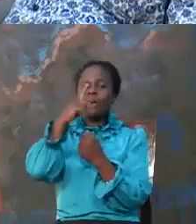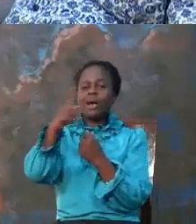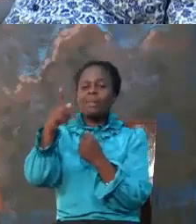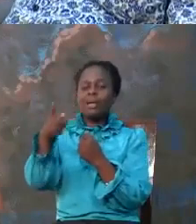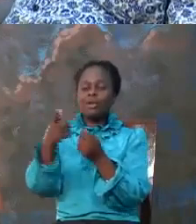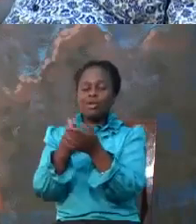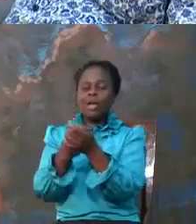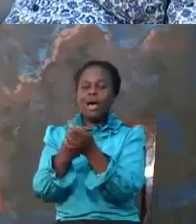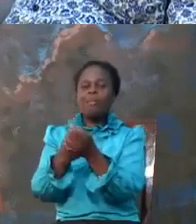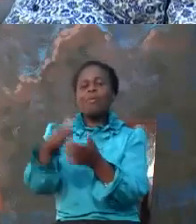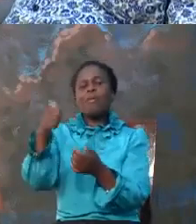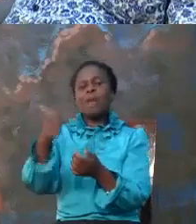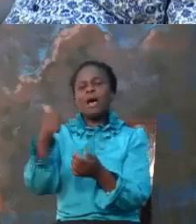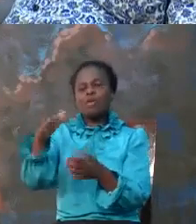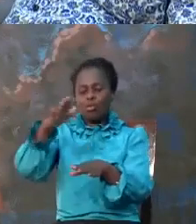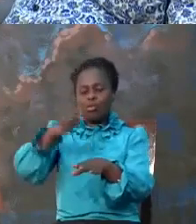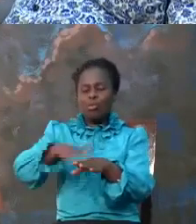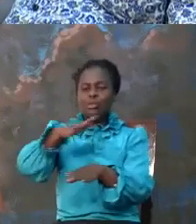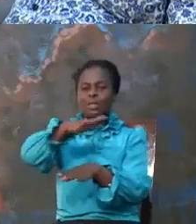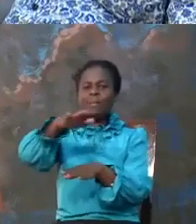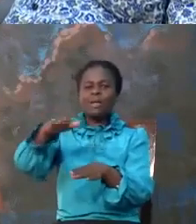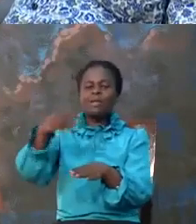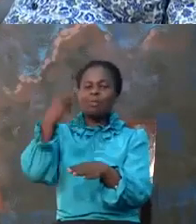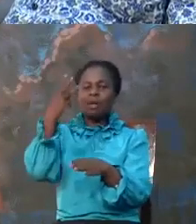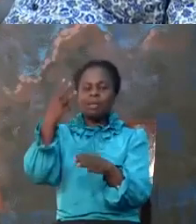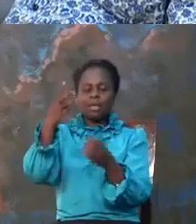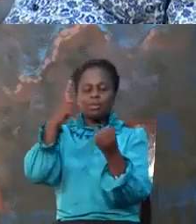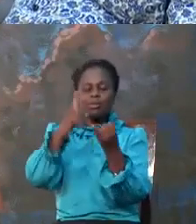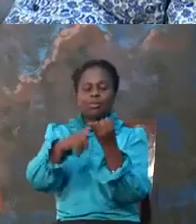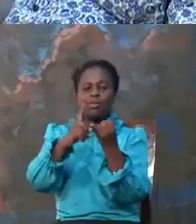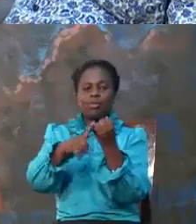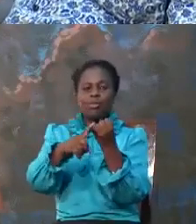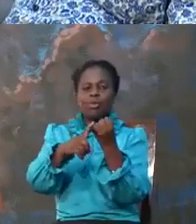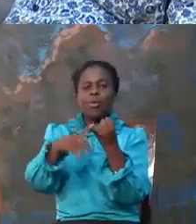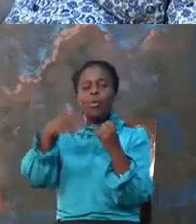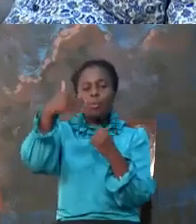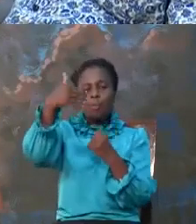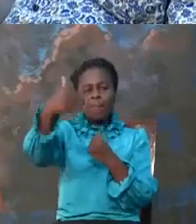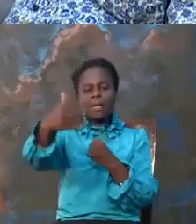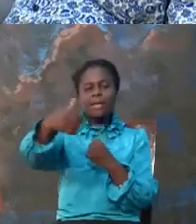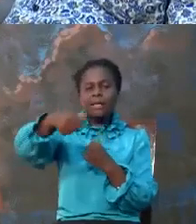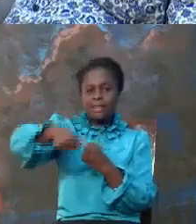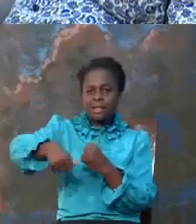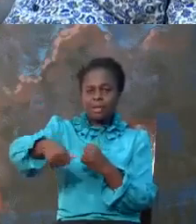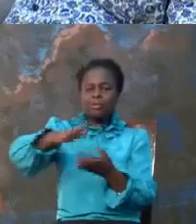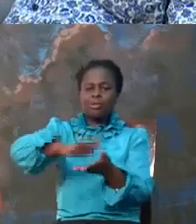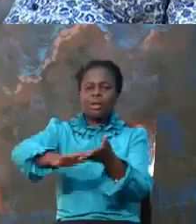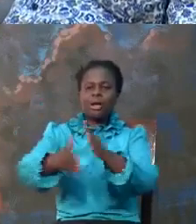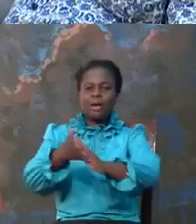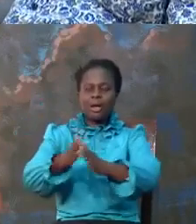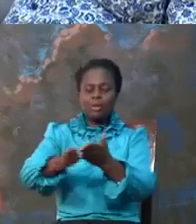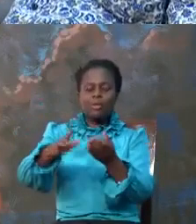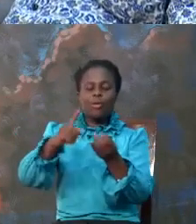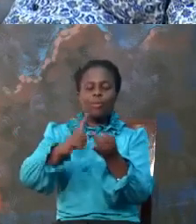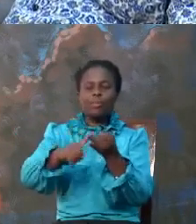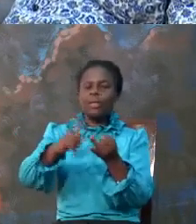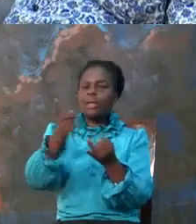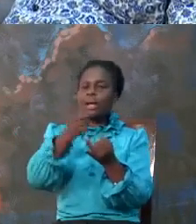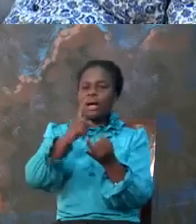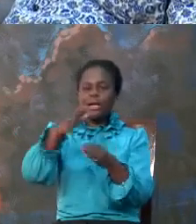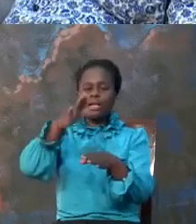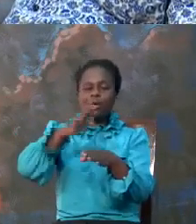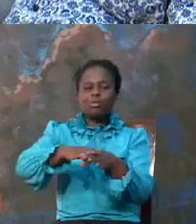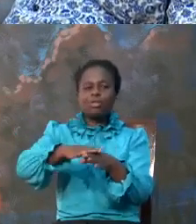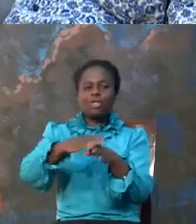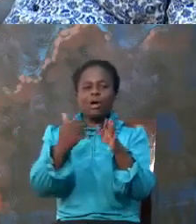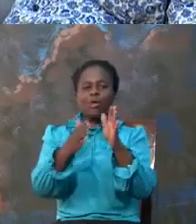damu haijagusa maeneo matatu. Moja, mbele za sanduku la agano. Mbili, haijagusa upande wa mashariki wa